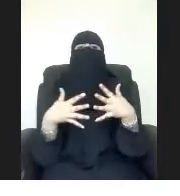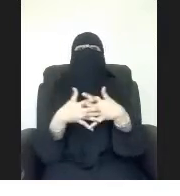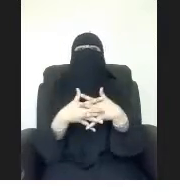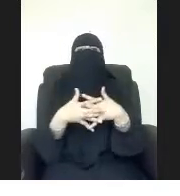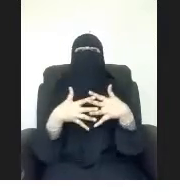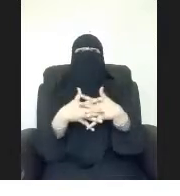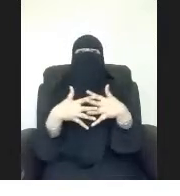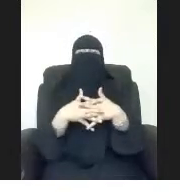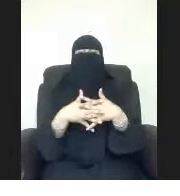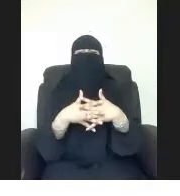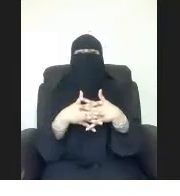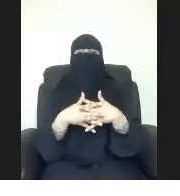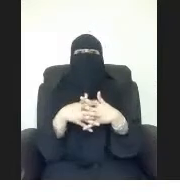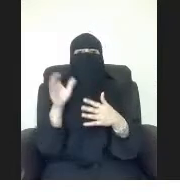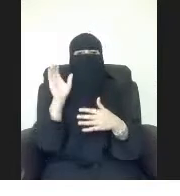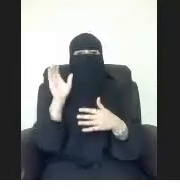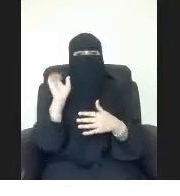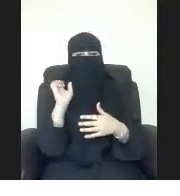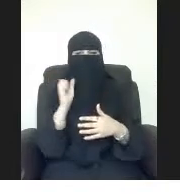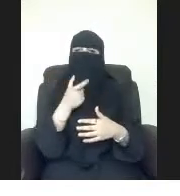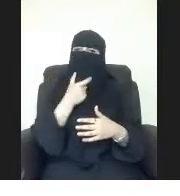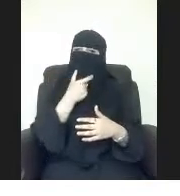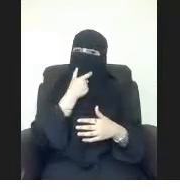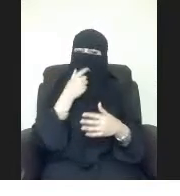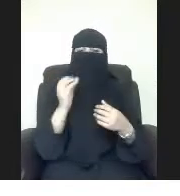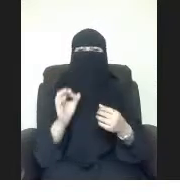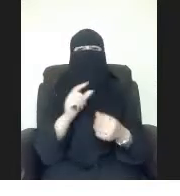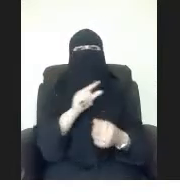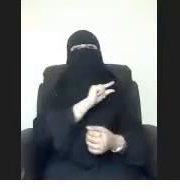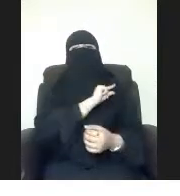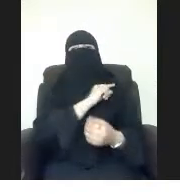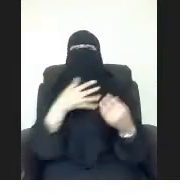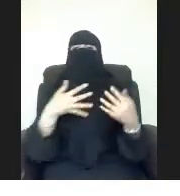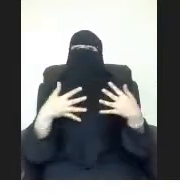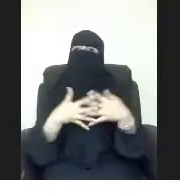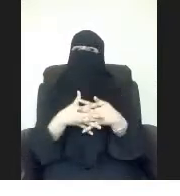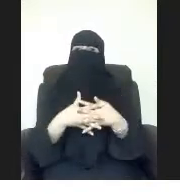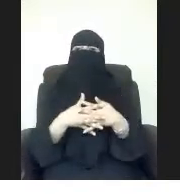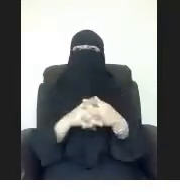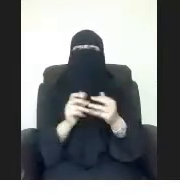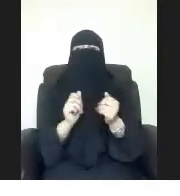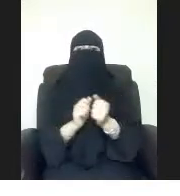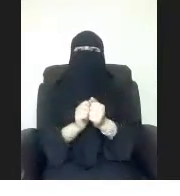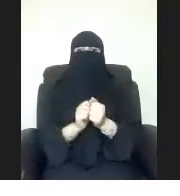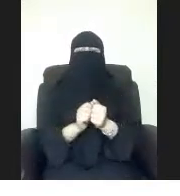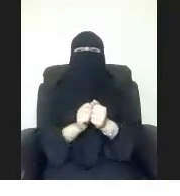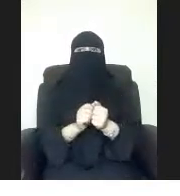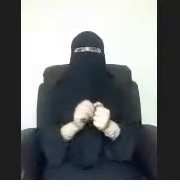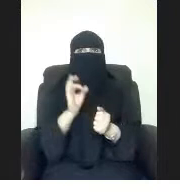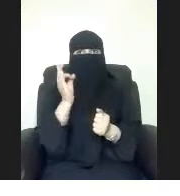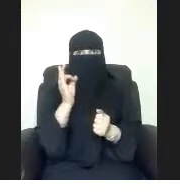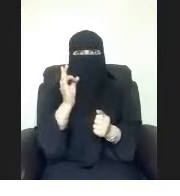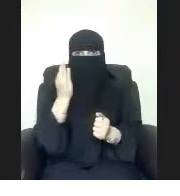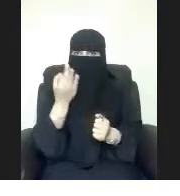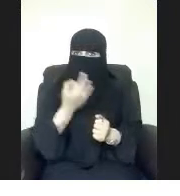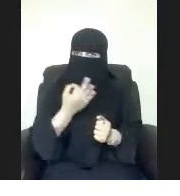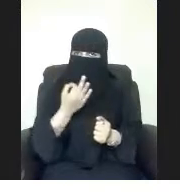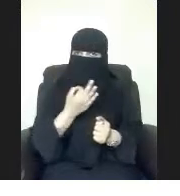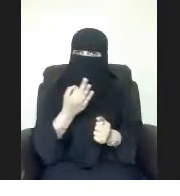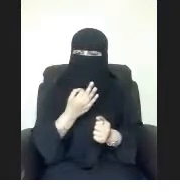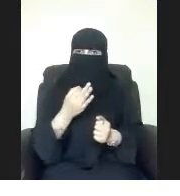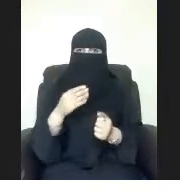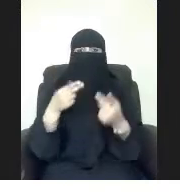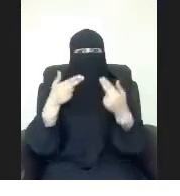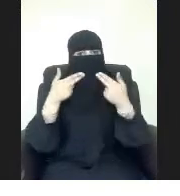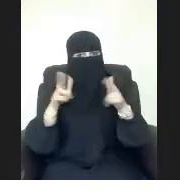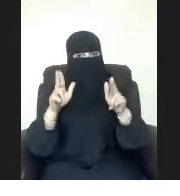presence، والsocial presence أو الحضور الاجتماعي أحد المعايير المهمة في اختيار التقنيات. يعني أنا اختار الفيديو فعلا صوت وصورة، لكن